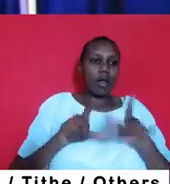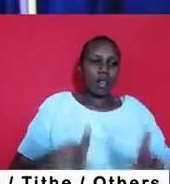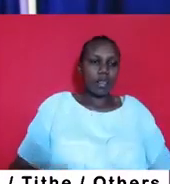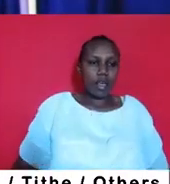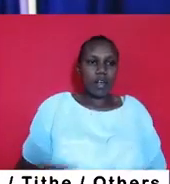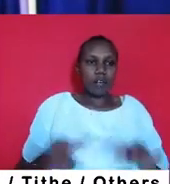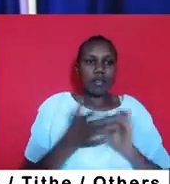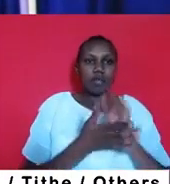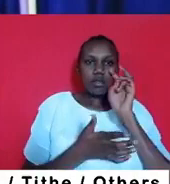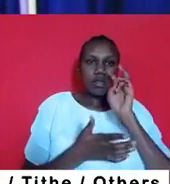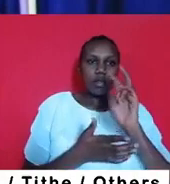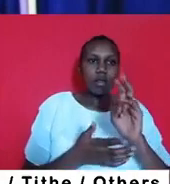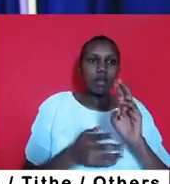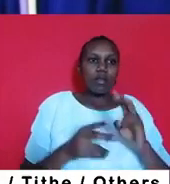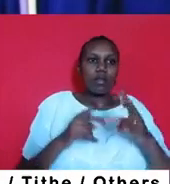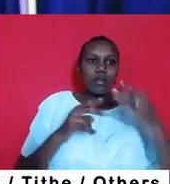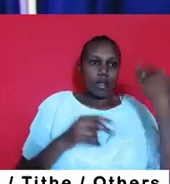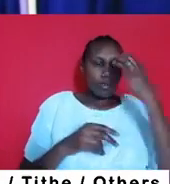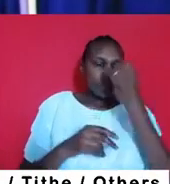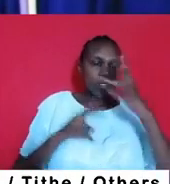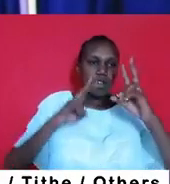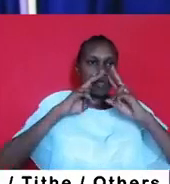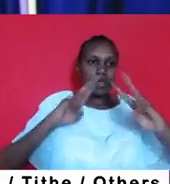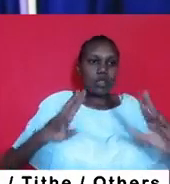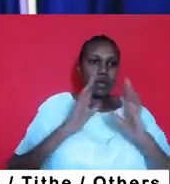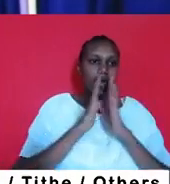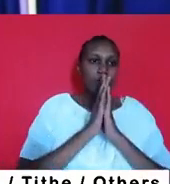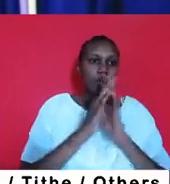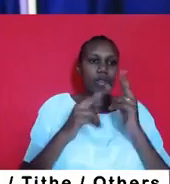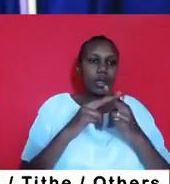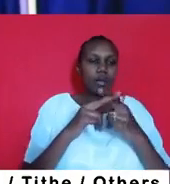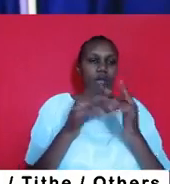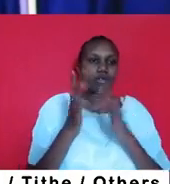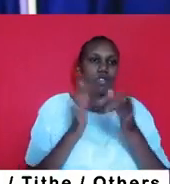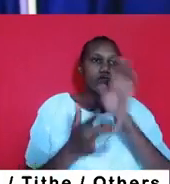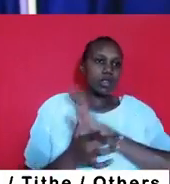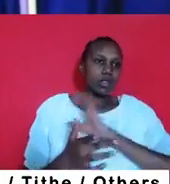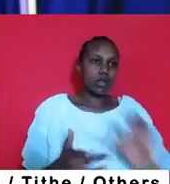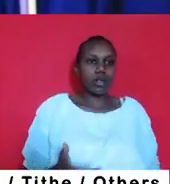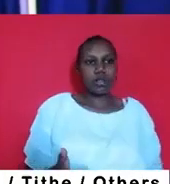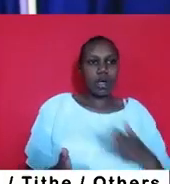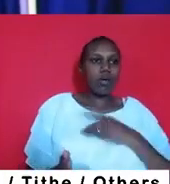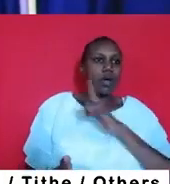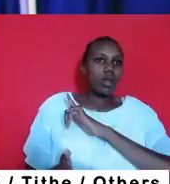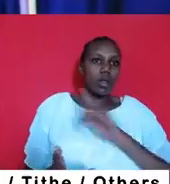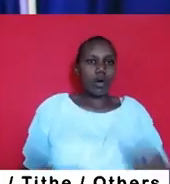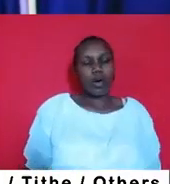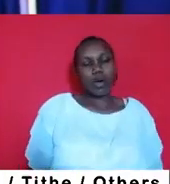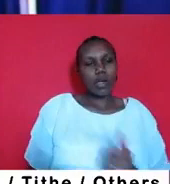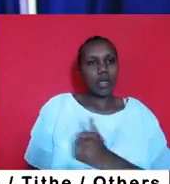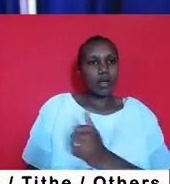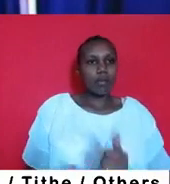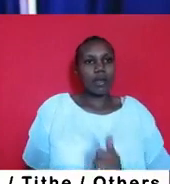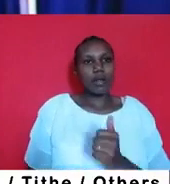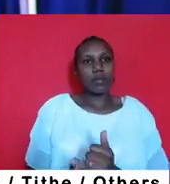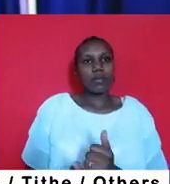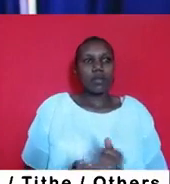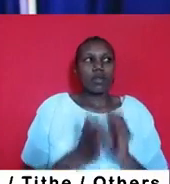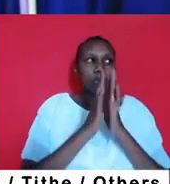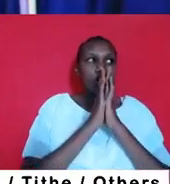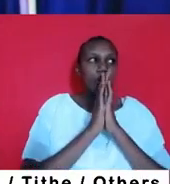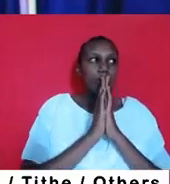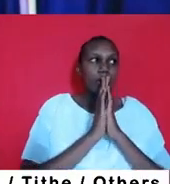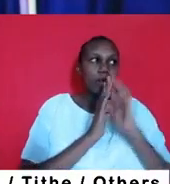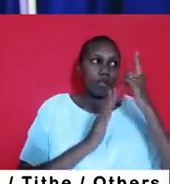uzuri wa amani. Tunakuomba kwa jina la Yesu Kristu, Bwana wetu. Sala ya